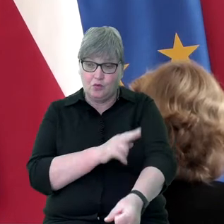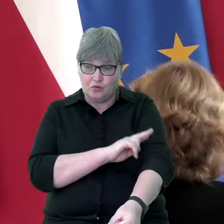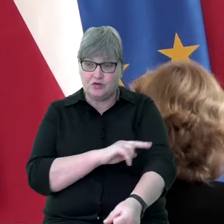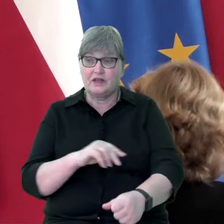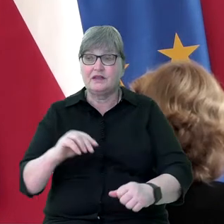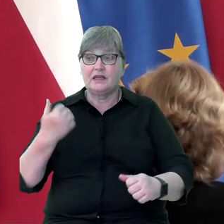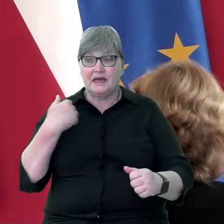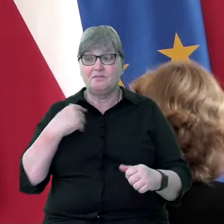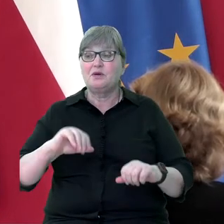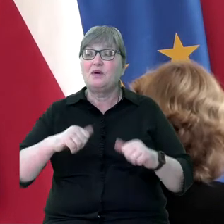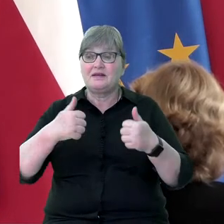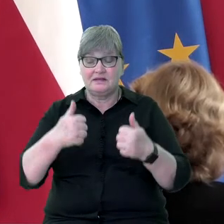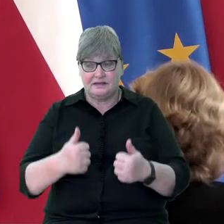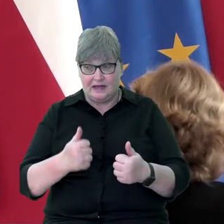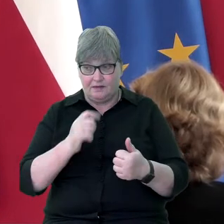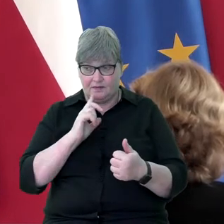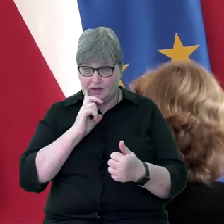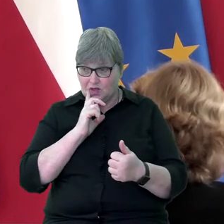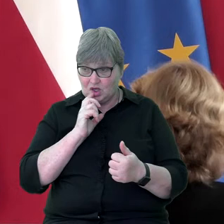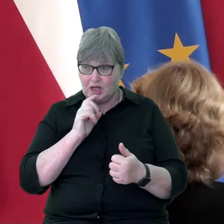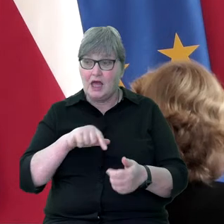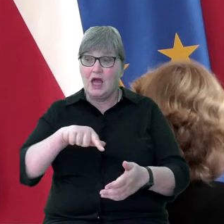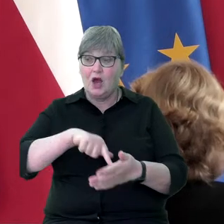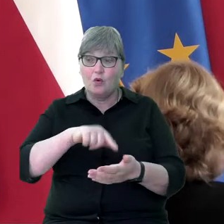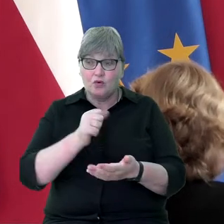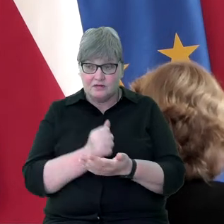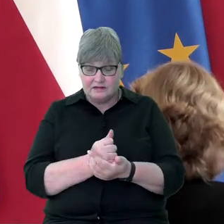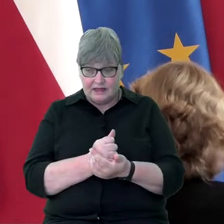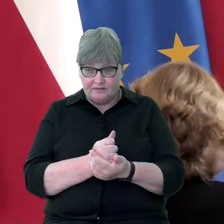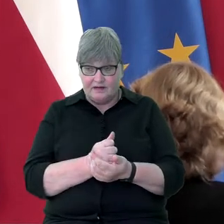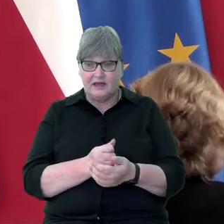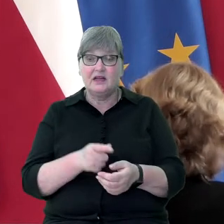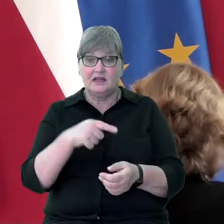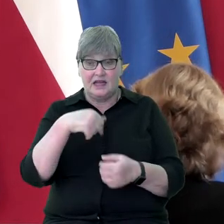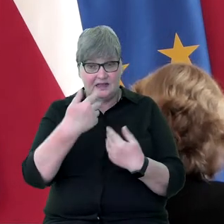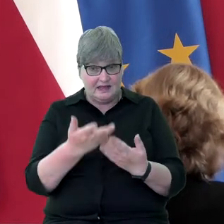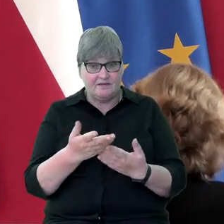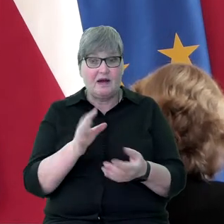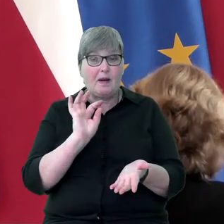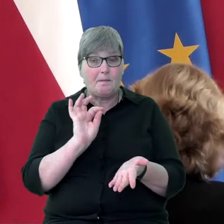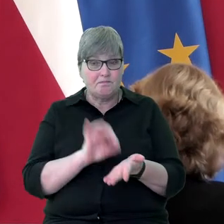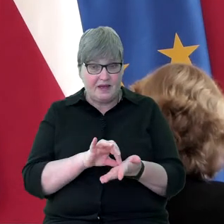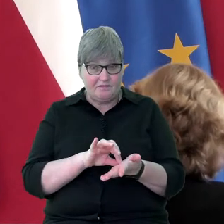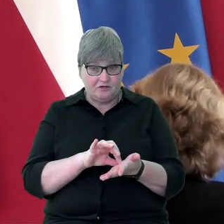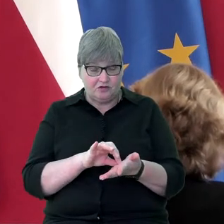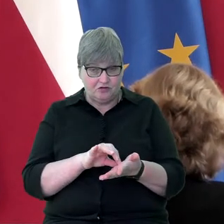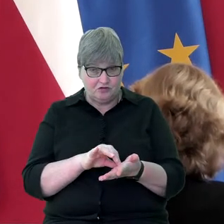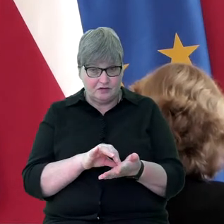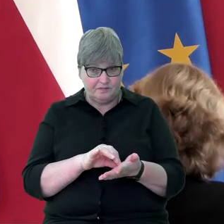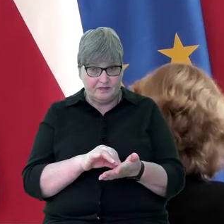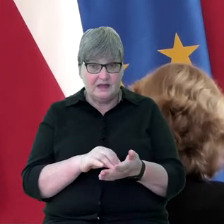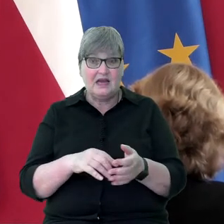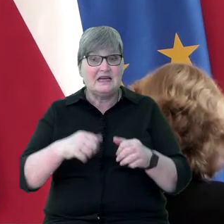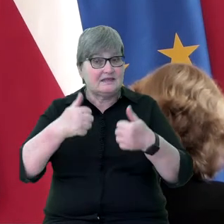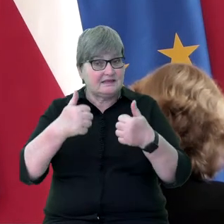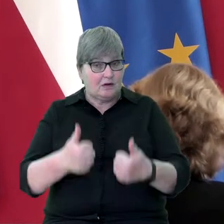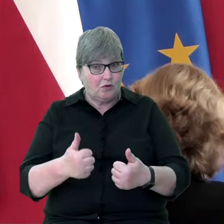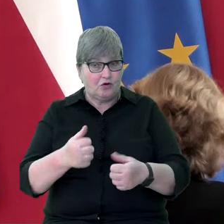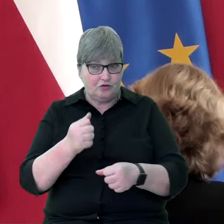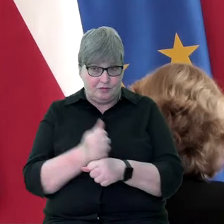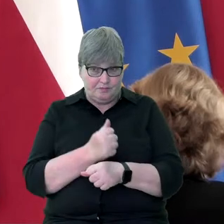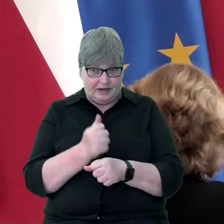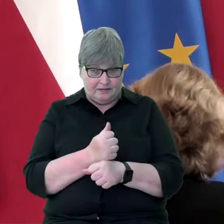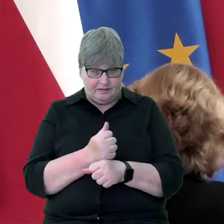ustawa gwarantowała stabilność stosunku służbowego. Urzędnik mógł być wydalony lub usunięty ze służby tylko